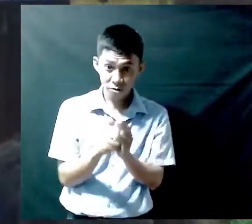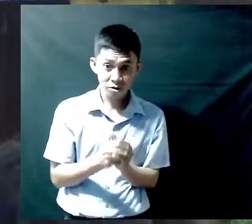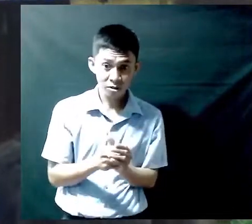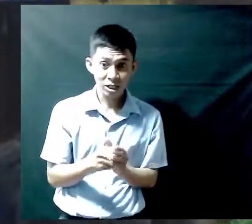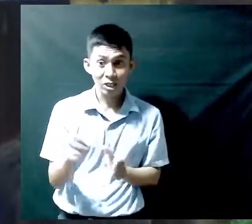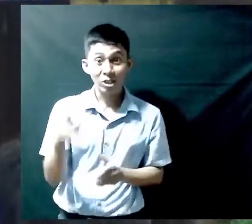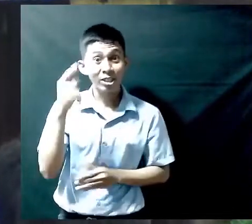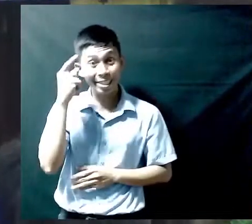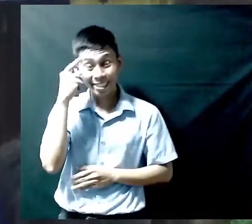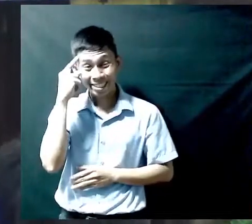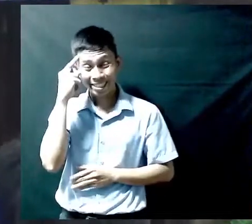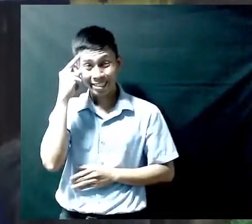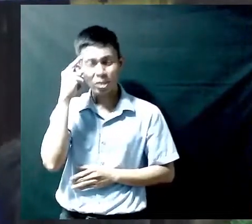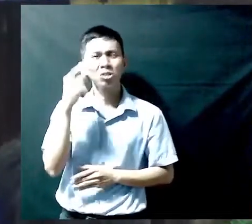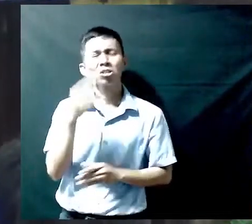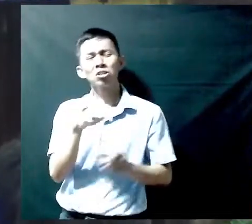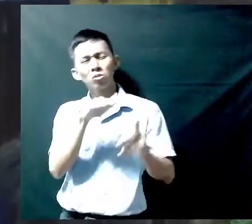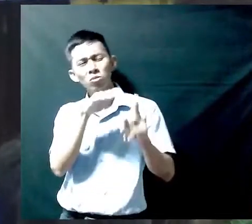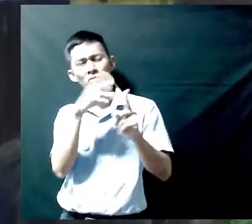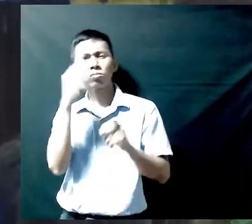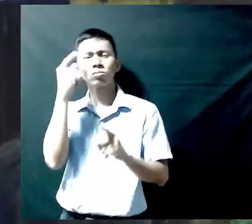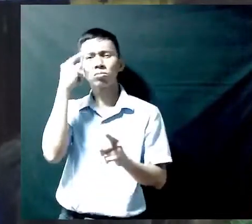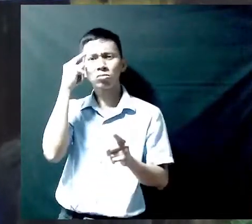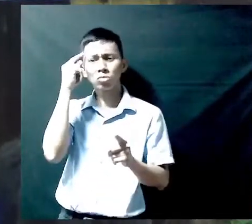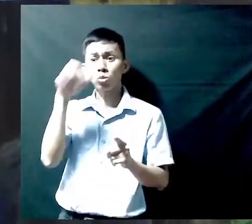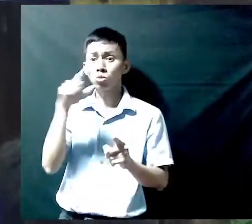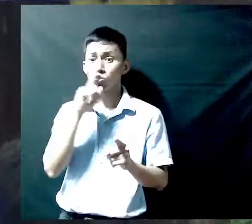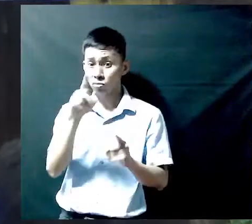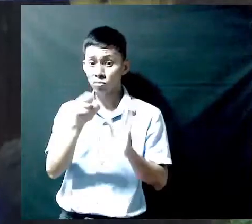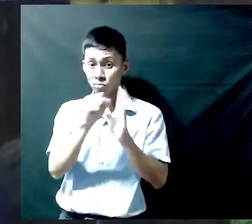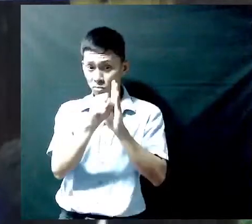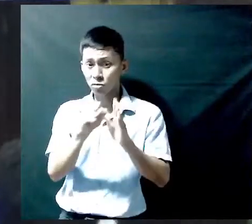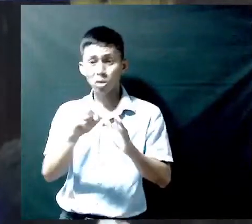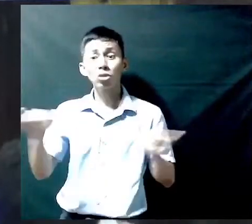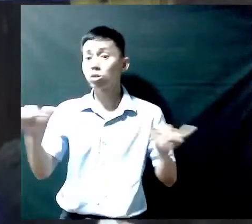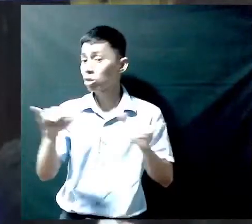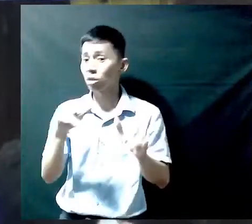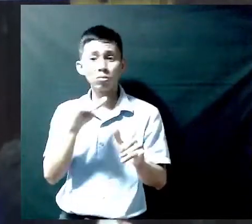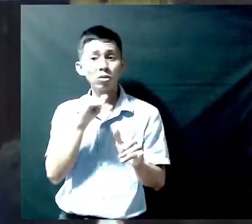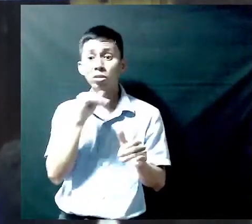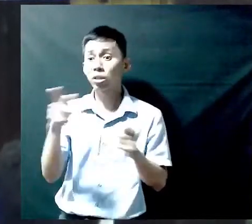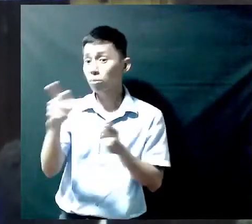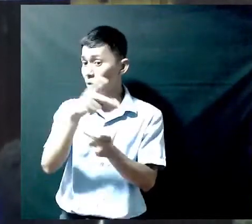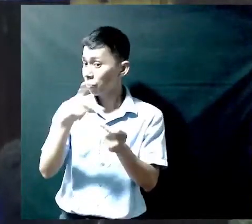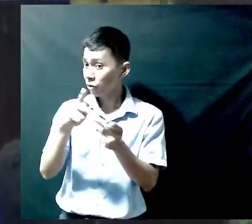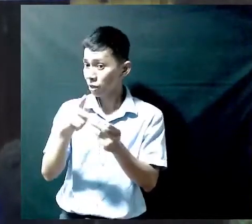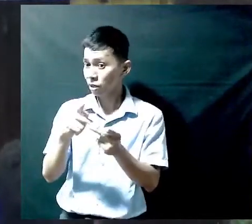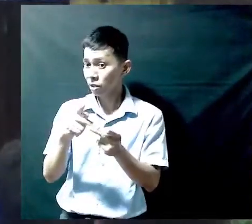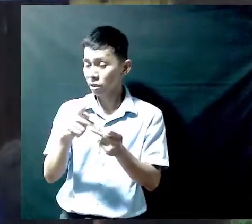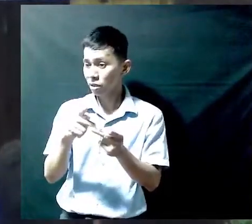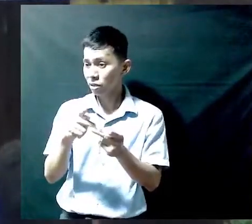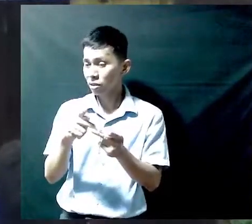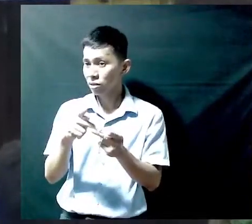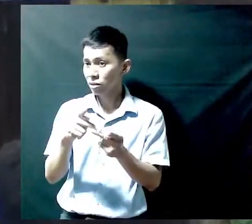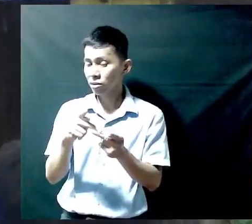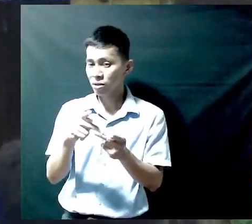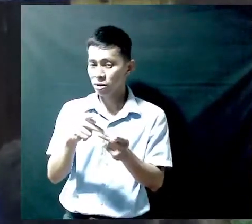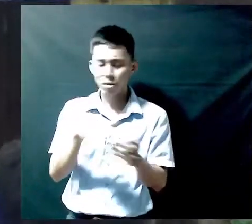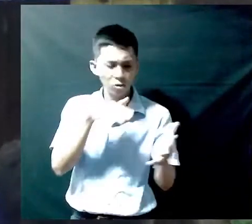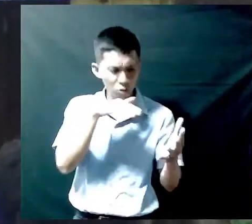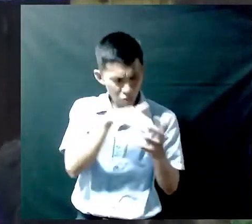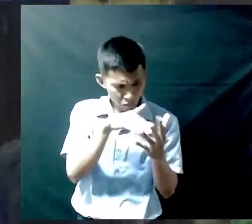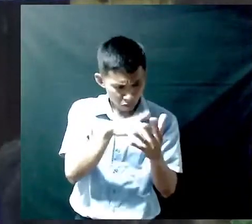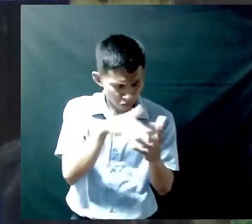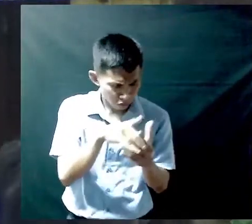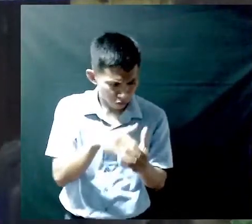napaisip ako, nung tinitignan ko yung buhay niya, hindi ho siya perfectong tao, ha? Bagamat maganda yung lahat ng characteristics sa pag-aaralan natin